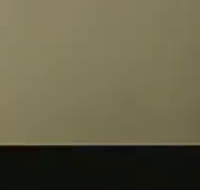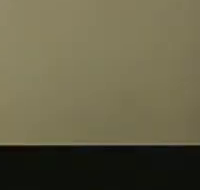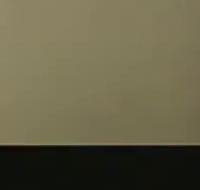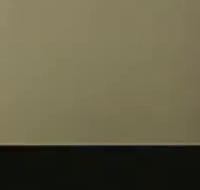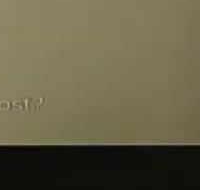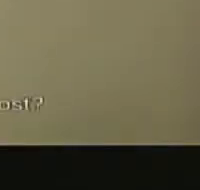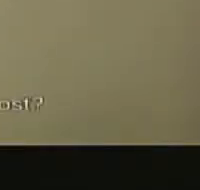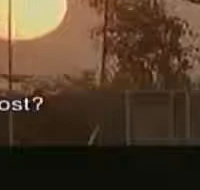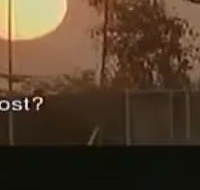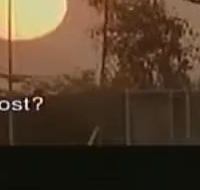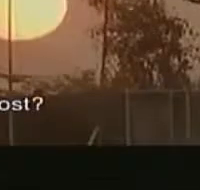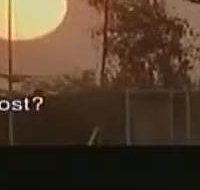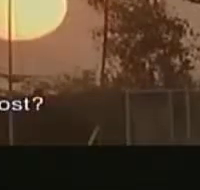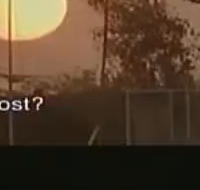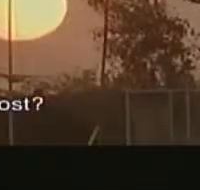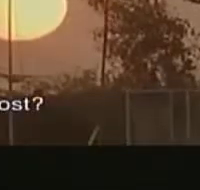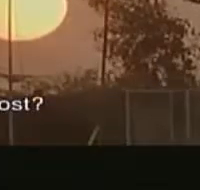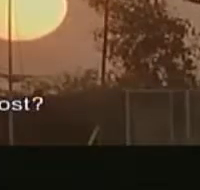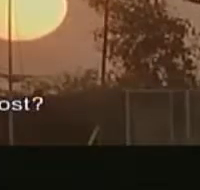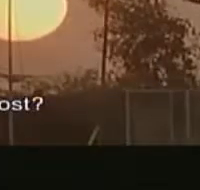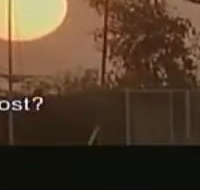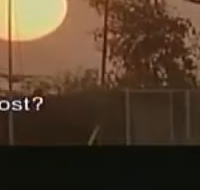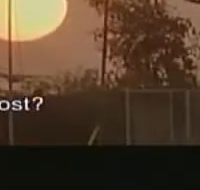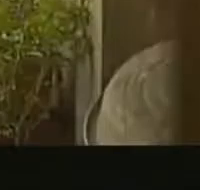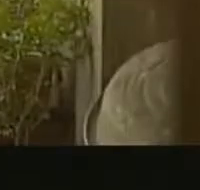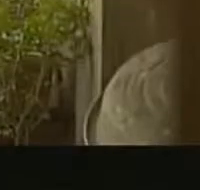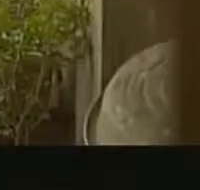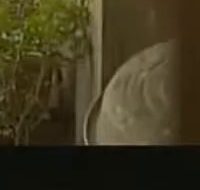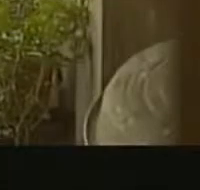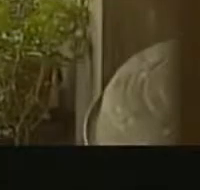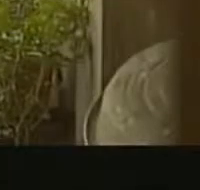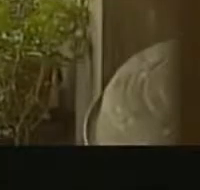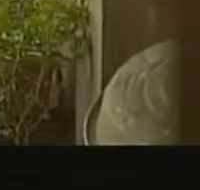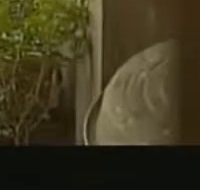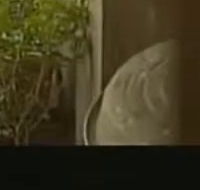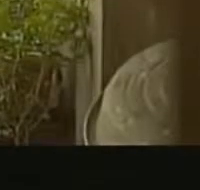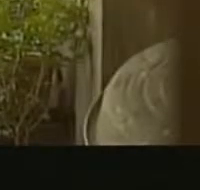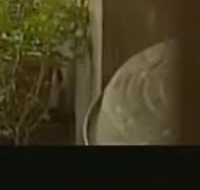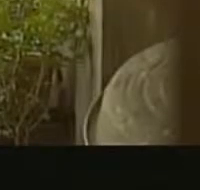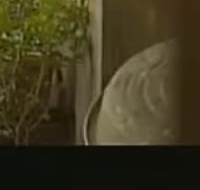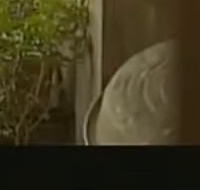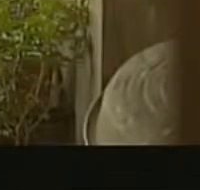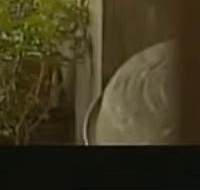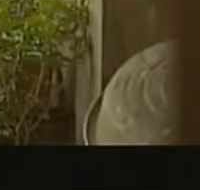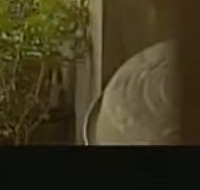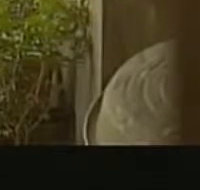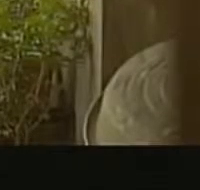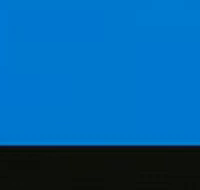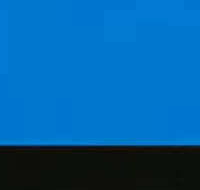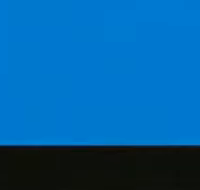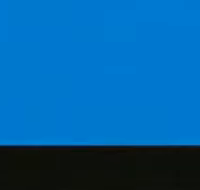ในชีวิตคุณอะไรคือสิ่งที่คุณต้องการมากที่สุด ไ